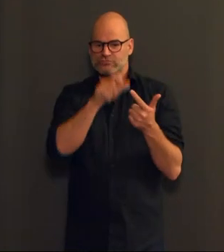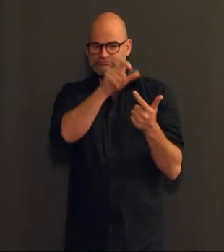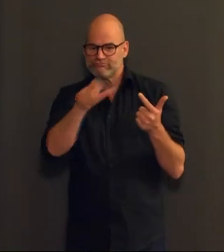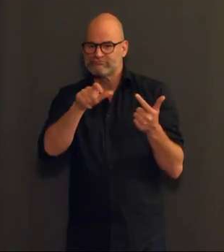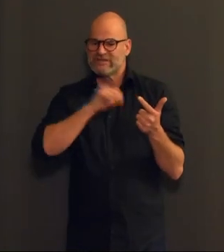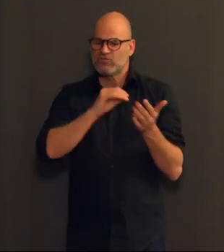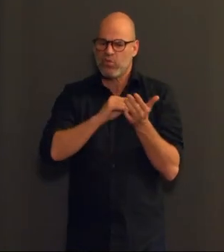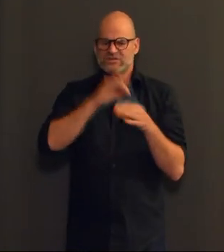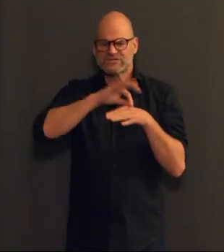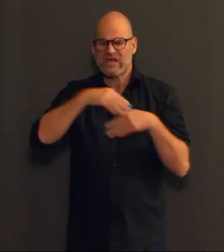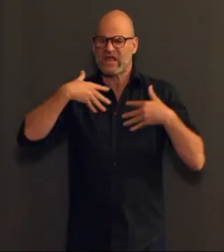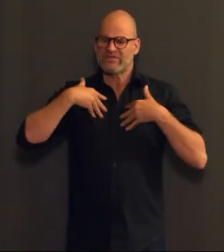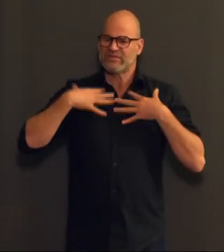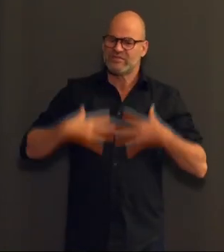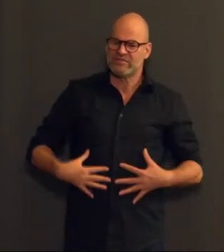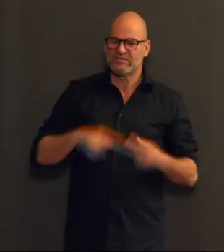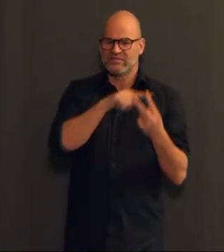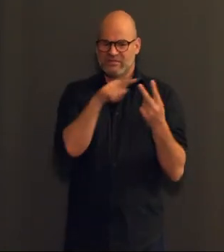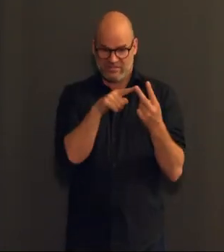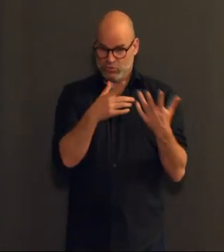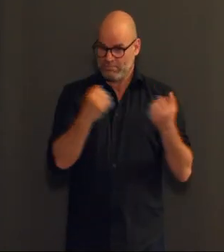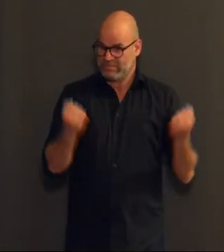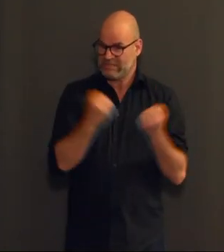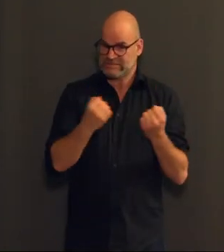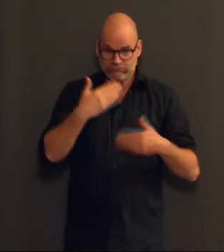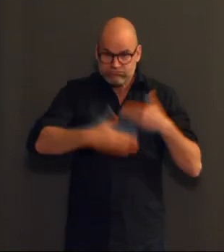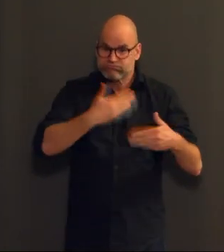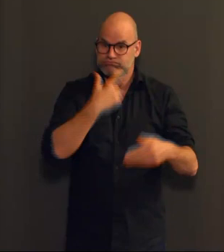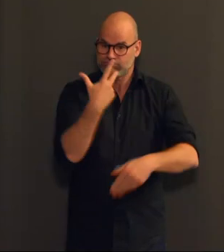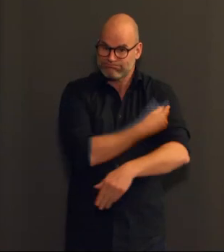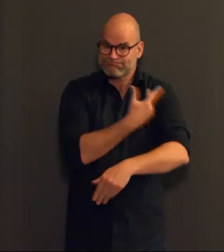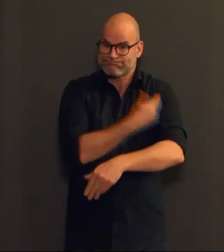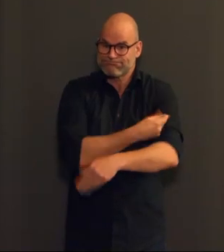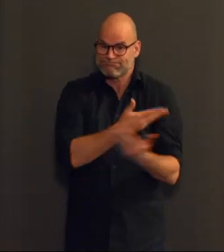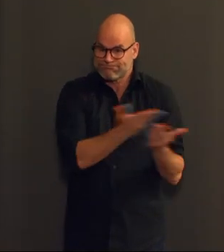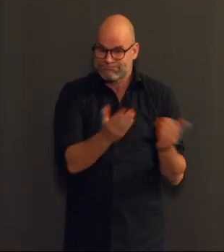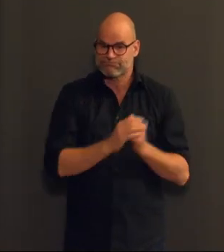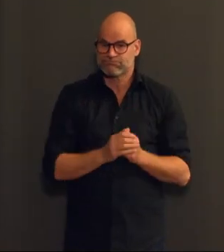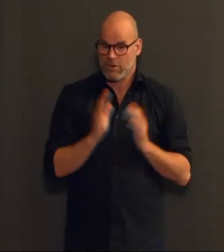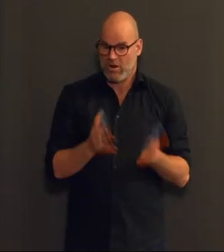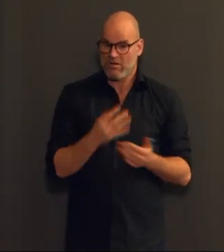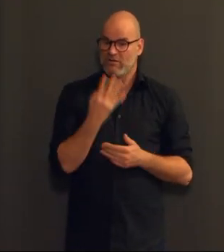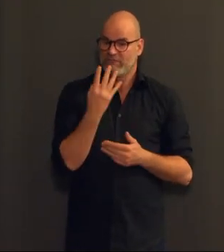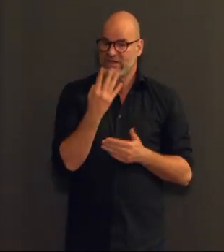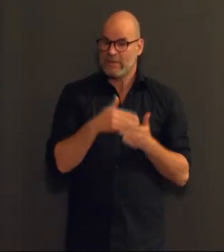Ondertussen werden er meer dan 3 miljoen prikken gezet en kreeg 1 op de 4 volwassenen in ons land een eerste vaccin.